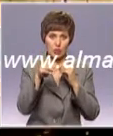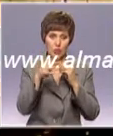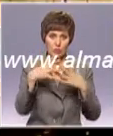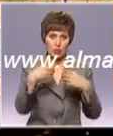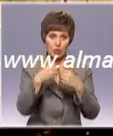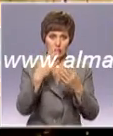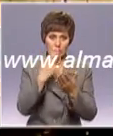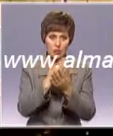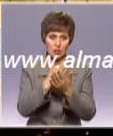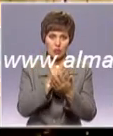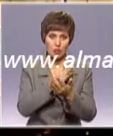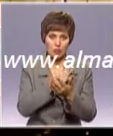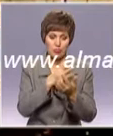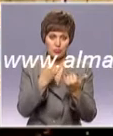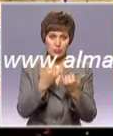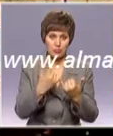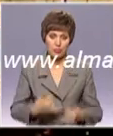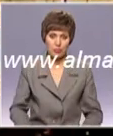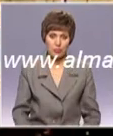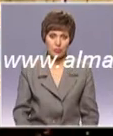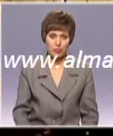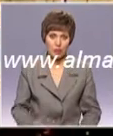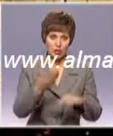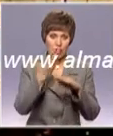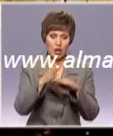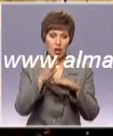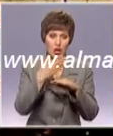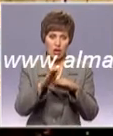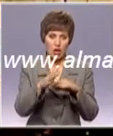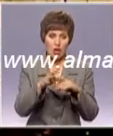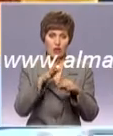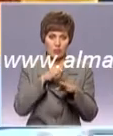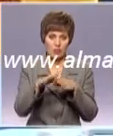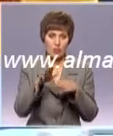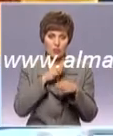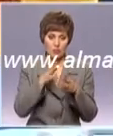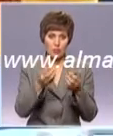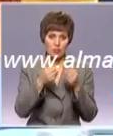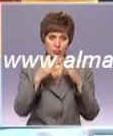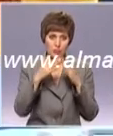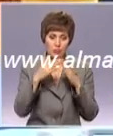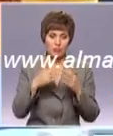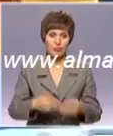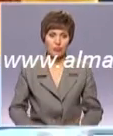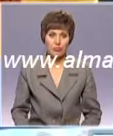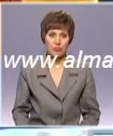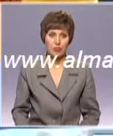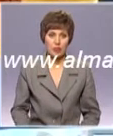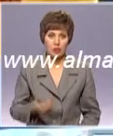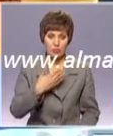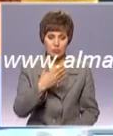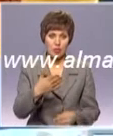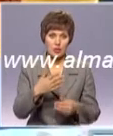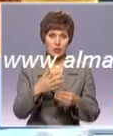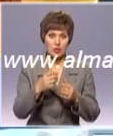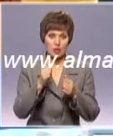тұр. Ақырын-ақырын жүзеге аса береді. Енді жыл сайын осы Алматыда мен осы пәтермен айтып отырайын,